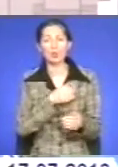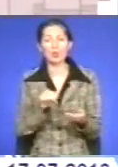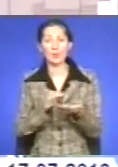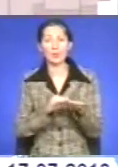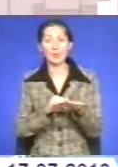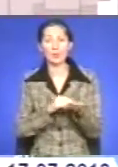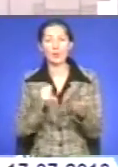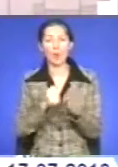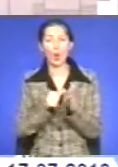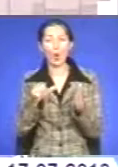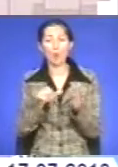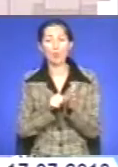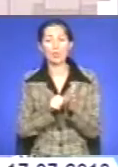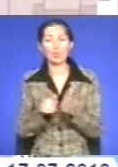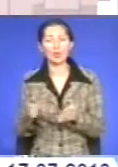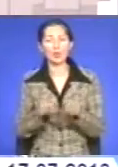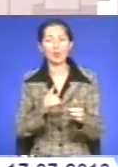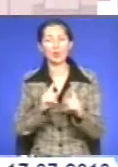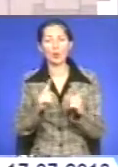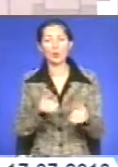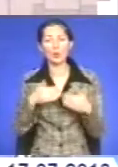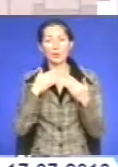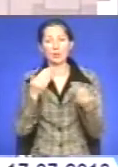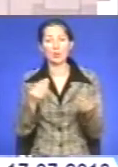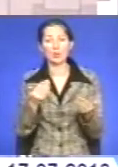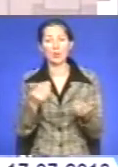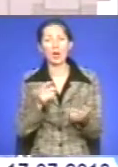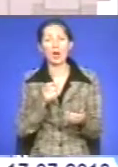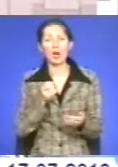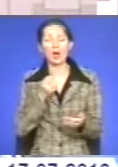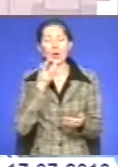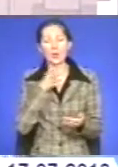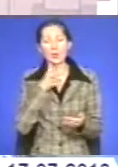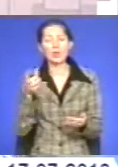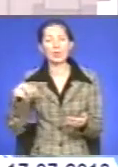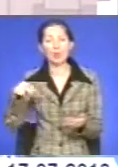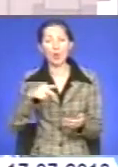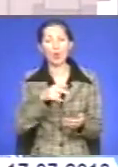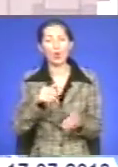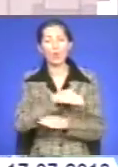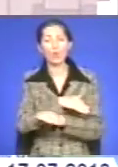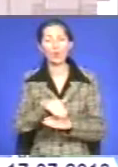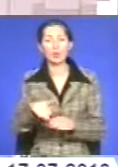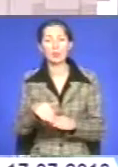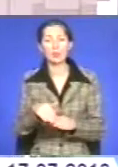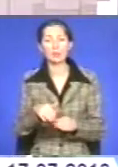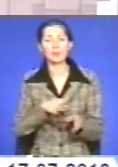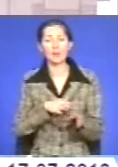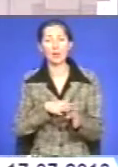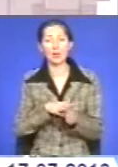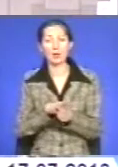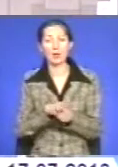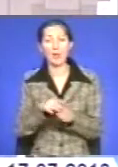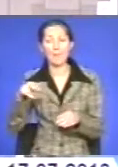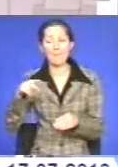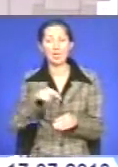до учасників дорожнього руху, звернутися до учасників дорожнього руху під час переходу вулиці, здійснювати перехід